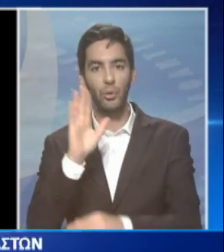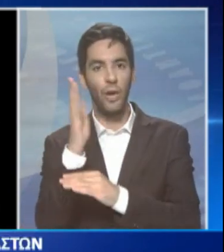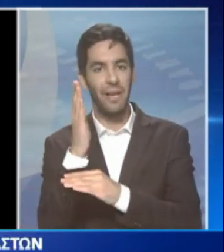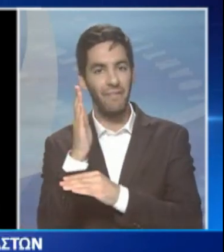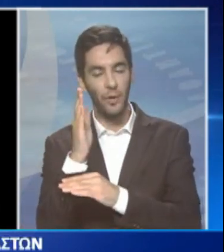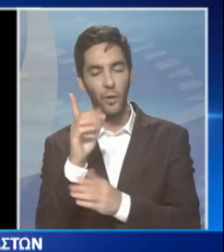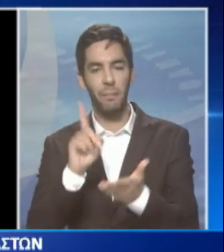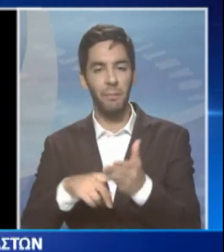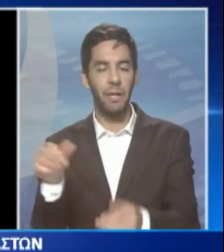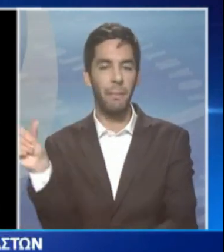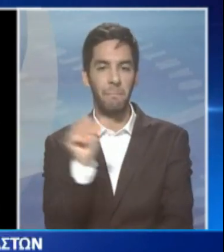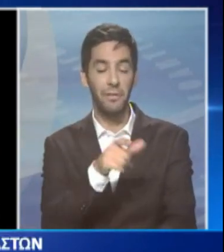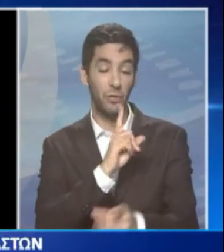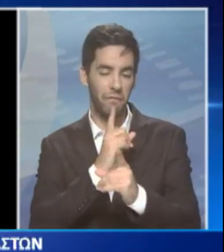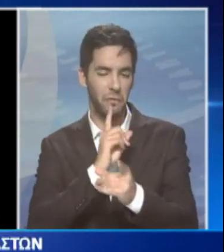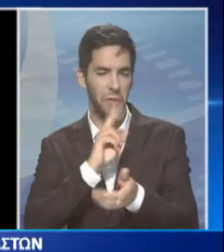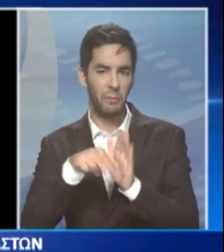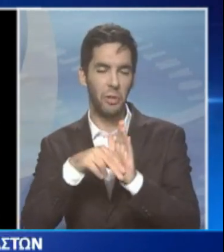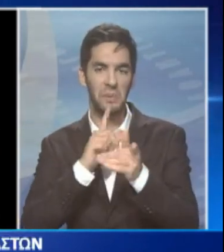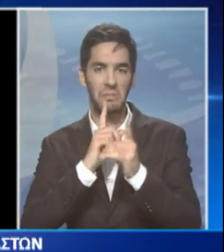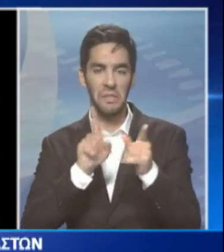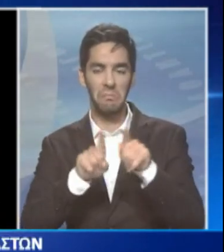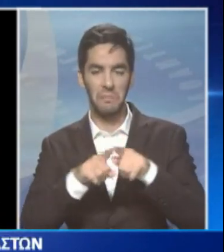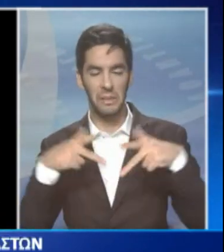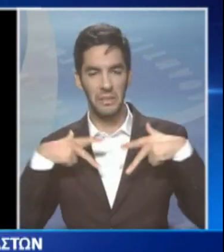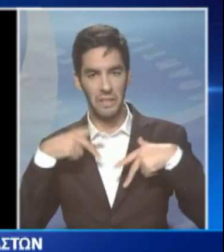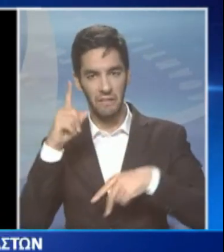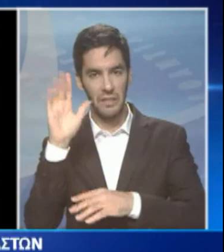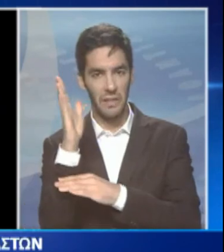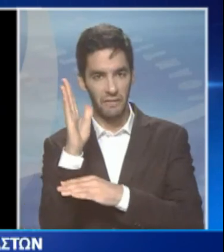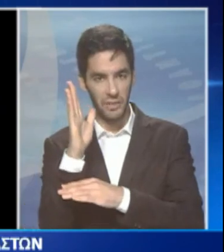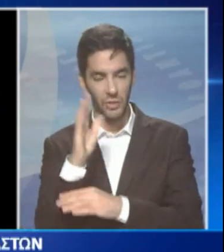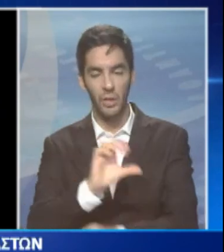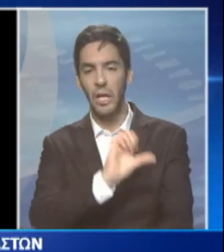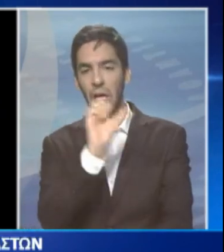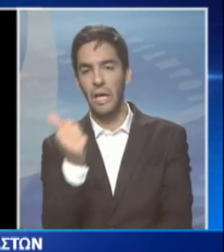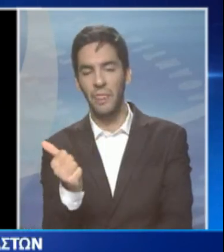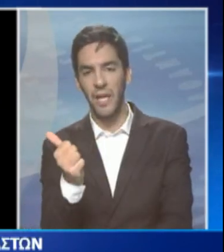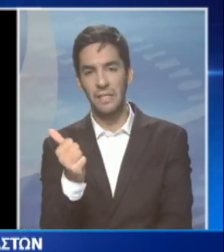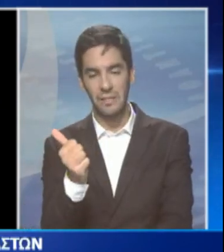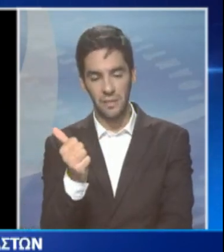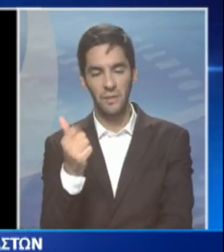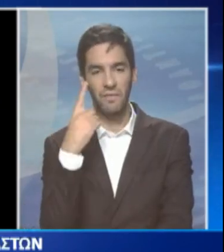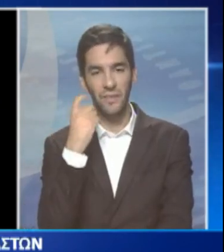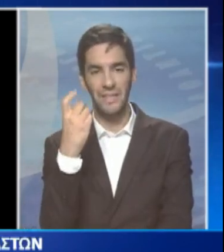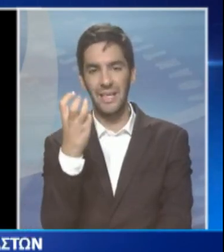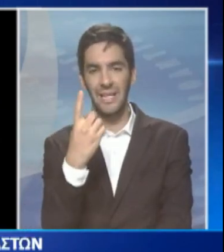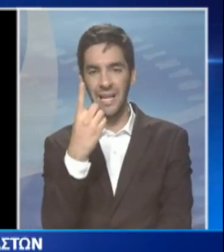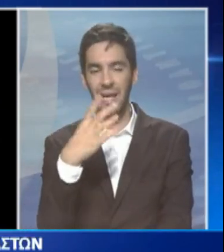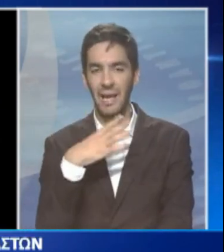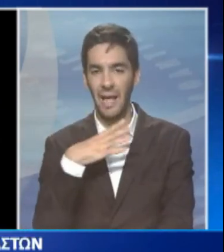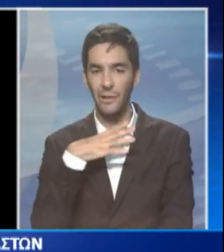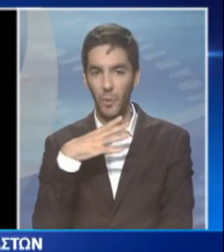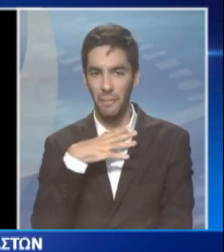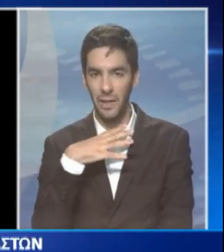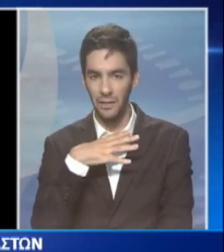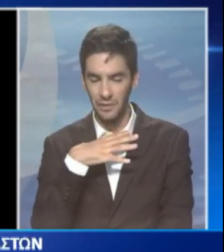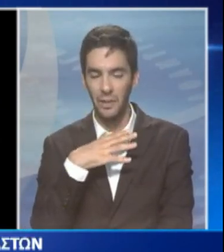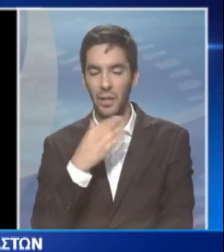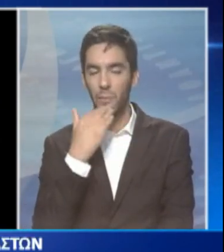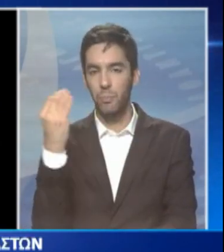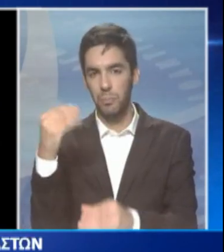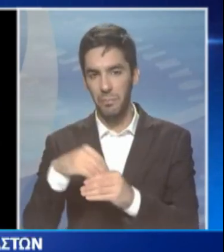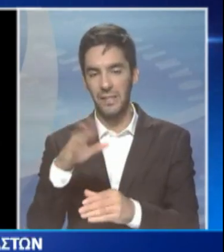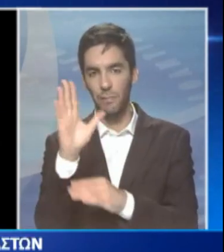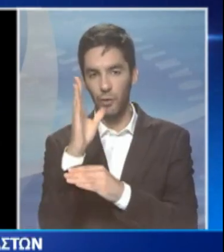τρόφιμα στους παράτυπους μετανάστες. Όσον αφορά το σκάφος με τους 31 μετανάστες, το οποίο είχε ακινητοποιηθεί σε θαλάσσια περιοχή του Καβογκρέκο,